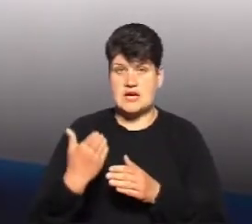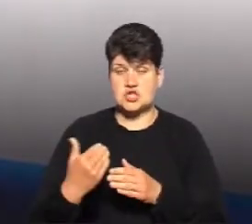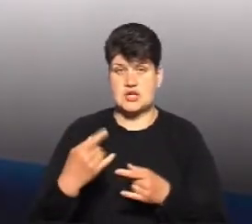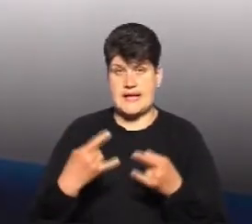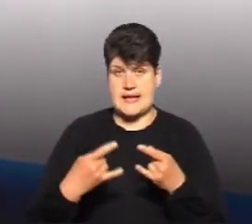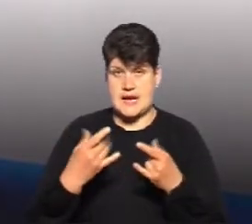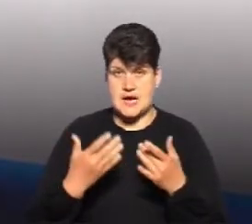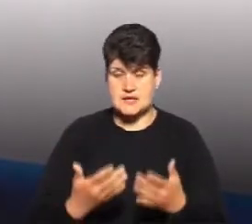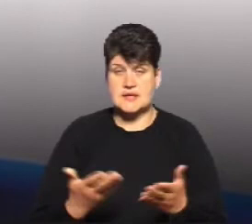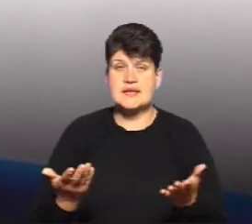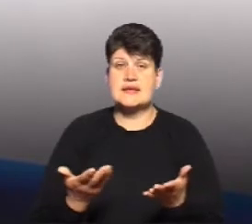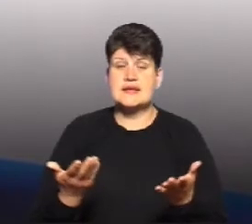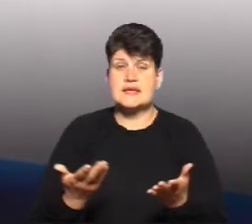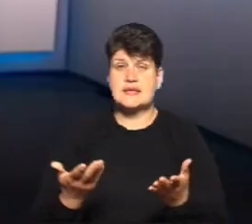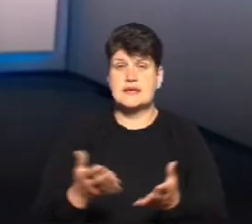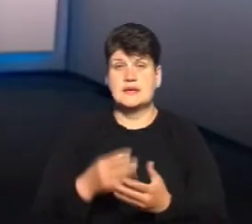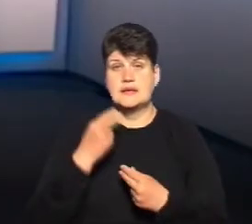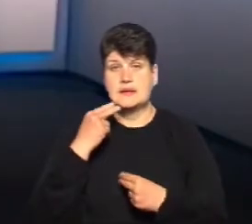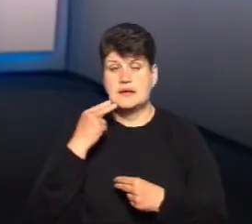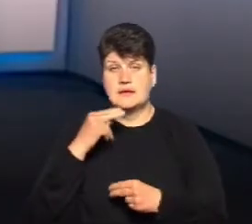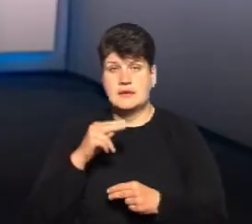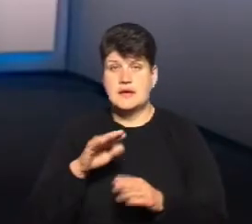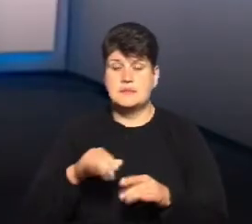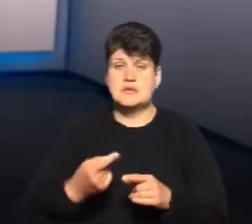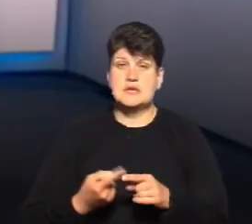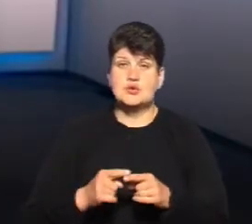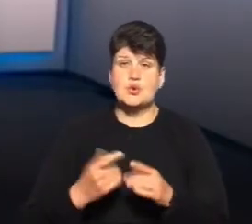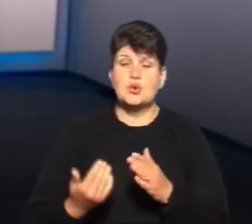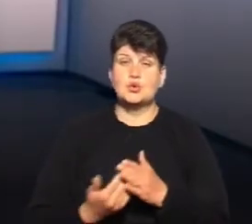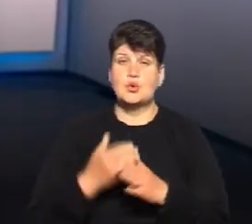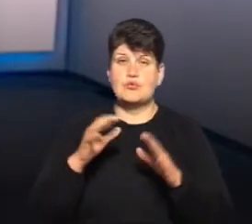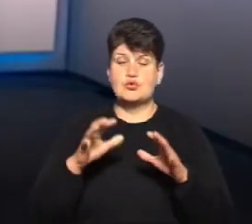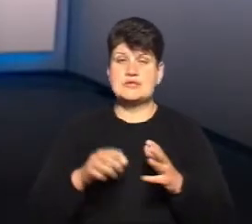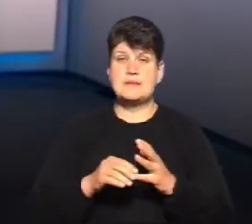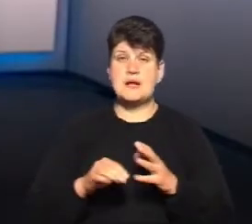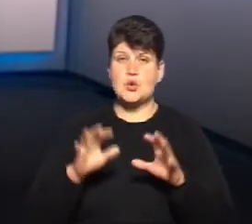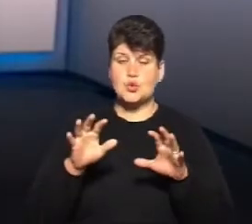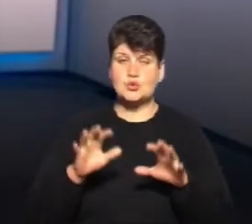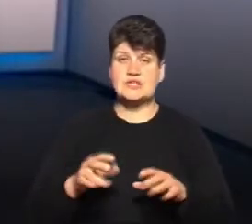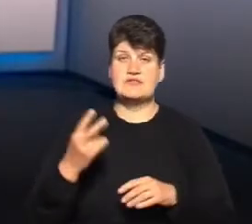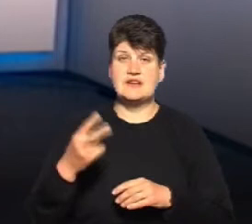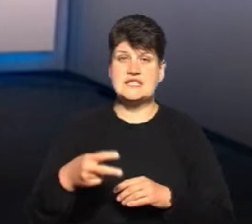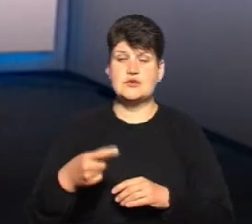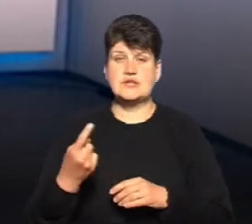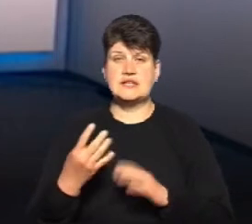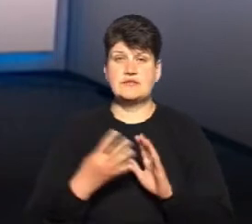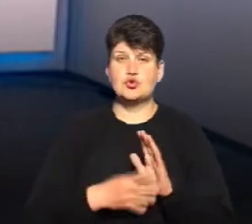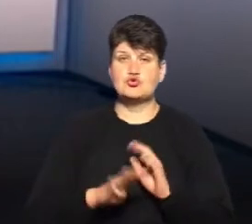Які переваги після оцього нового закону, так, земельної конституції 2194, мають загалом от звичайні